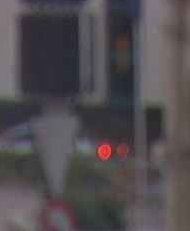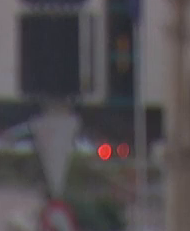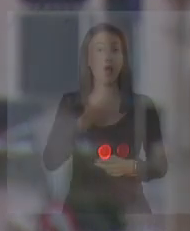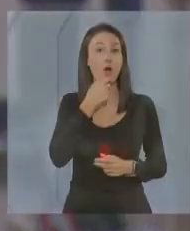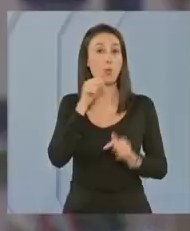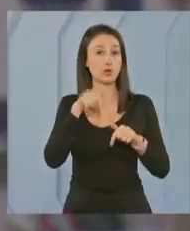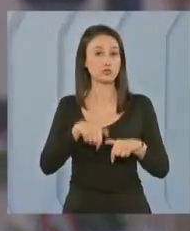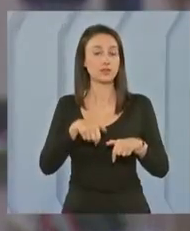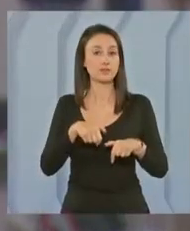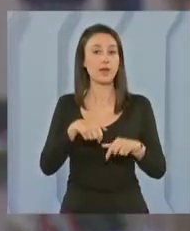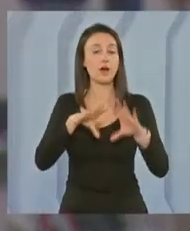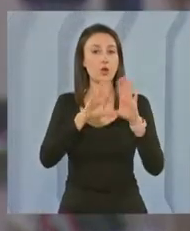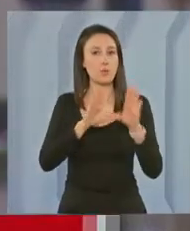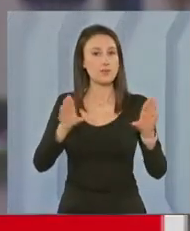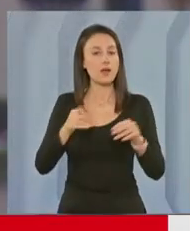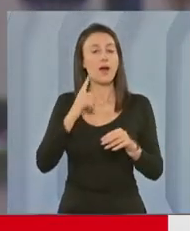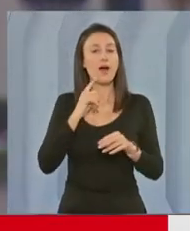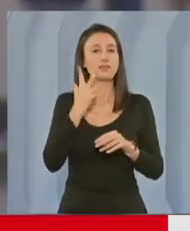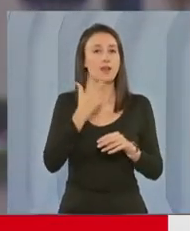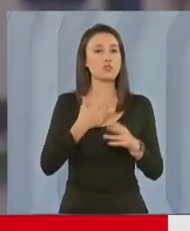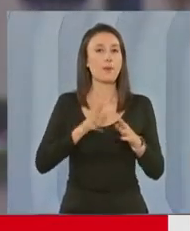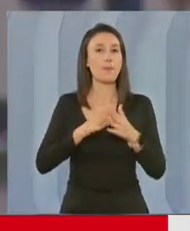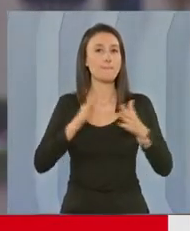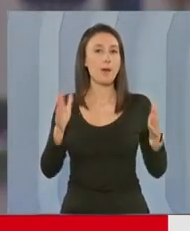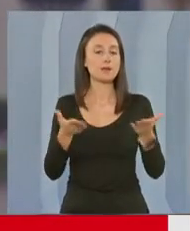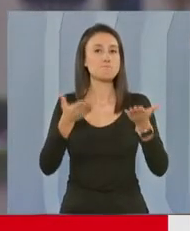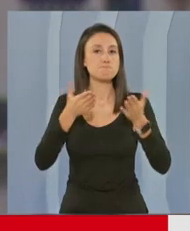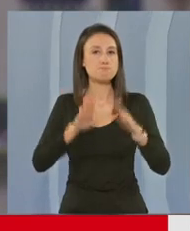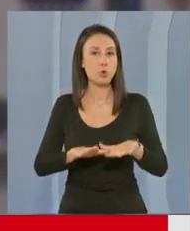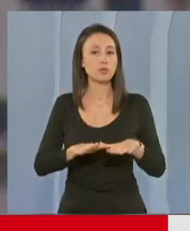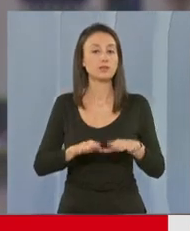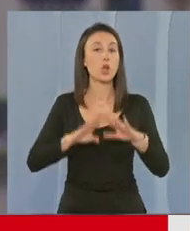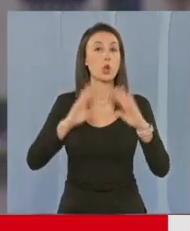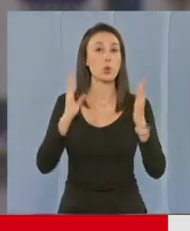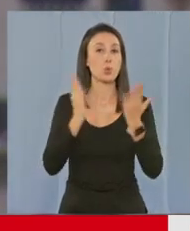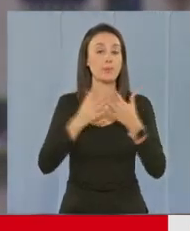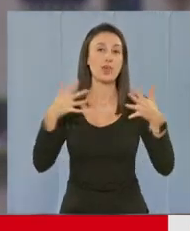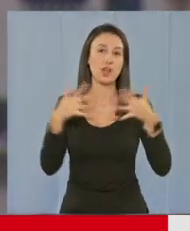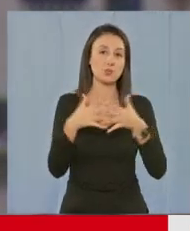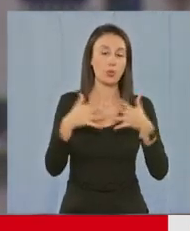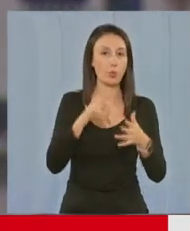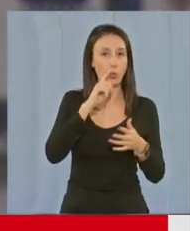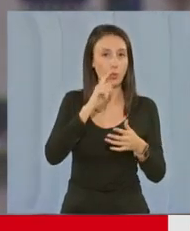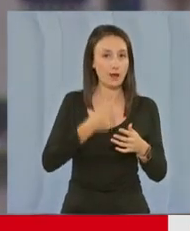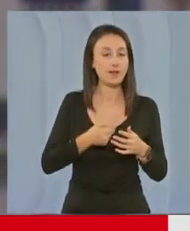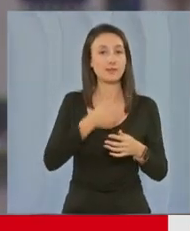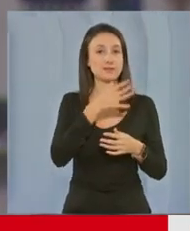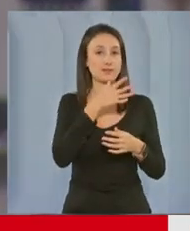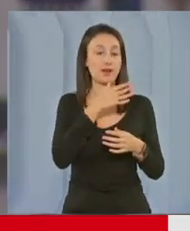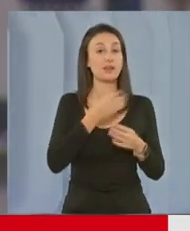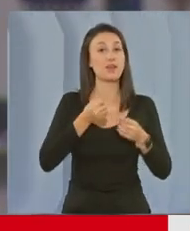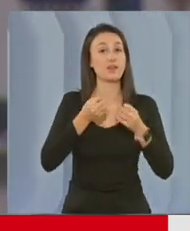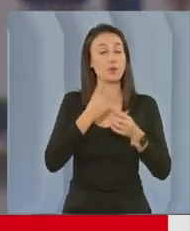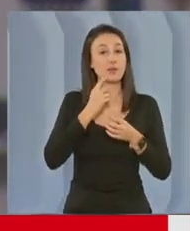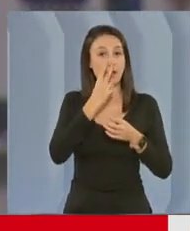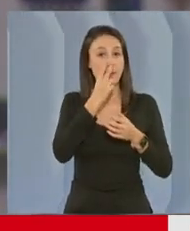Anul acesta, România a înregistrat a treia cea mai mare mortalitate din lume, peste țări măcinate de război, precum Ucraina sau Israel.